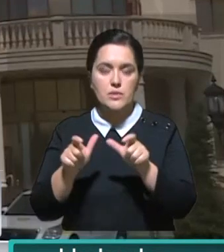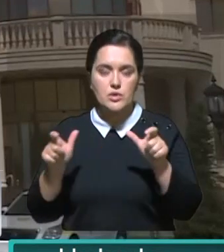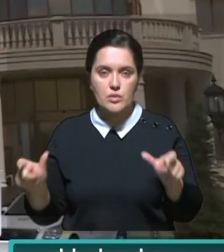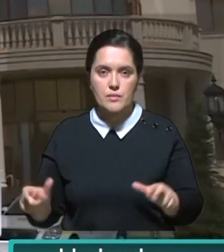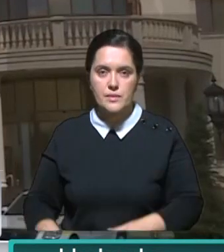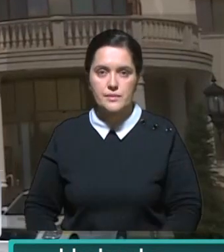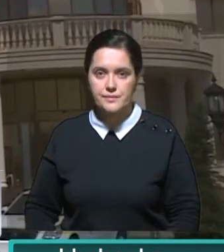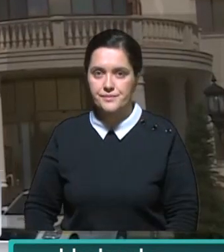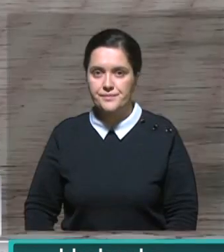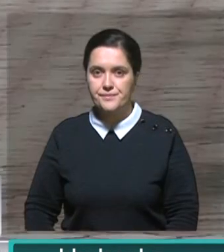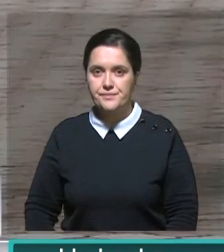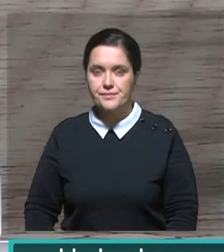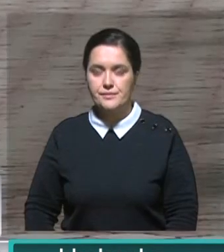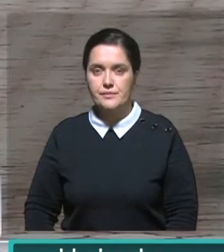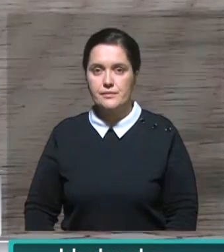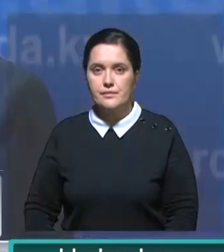трехсменными школами.